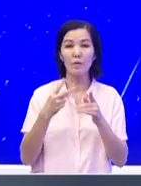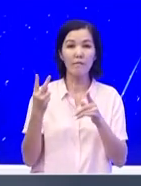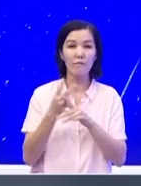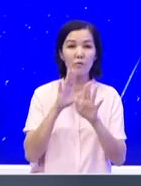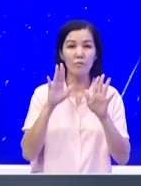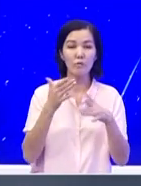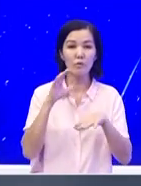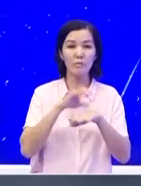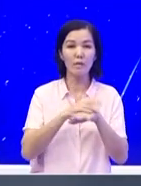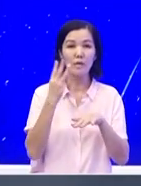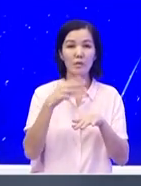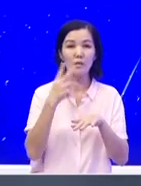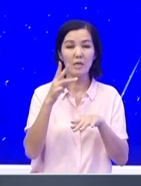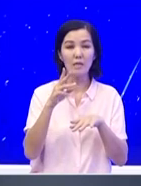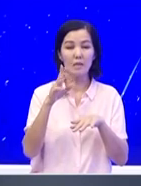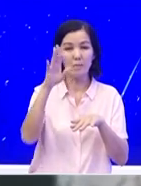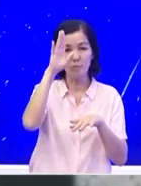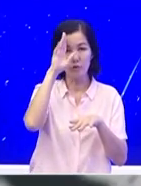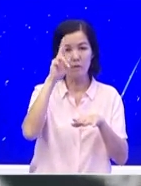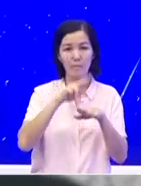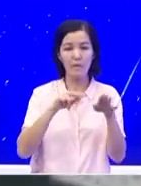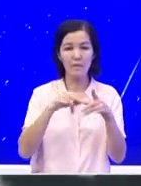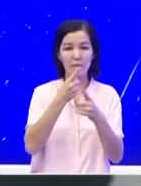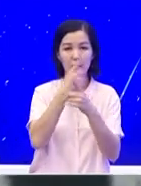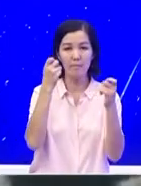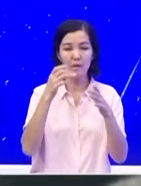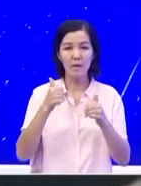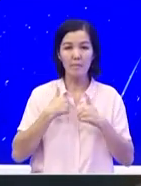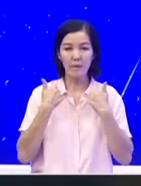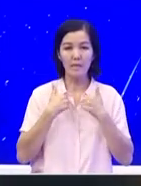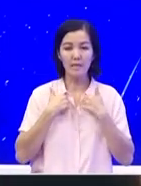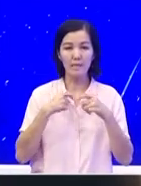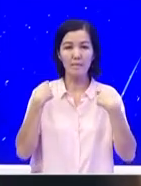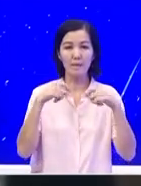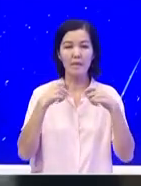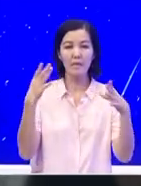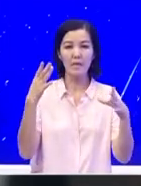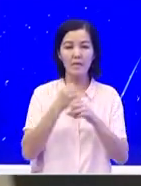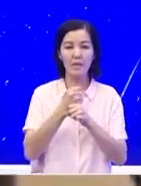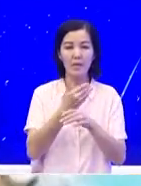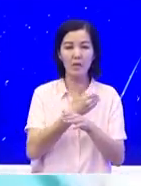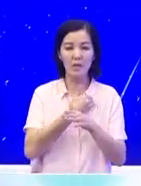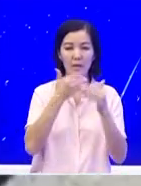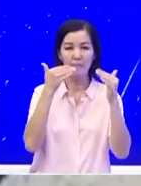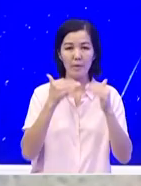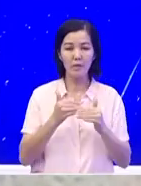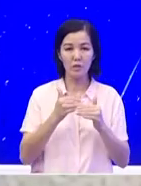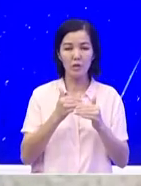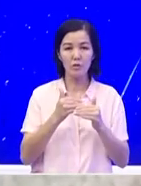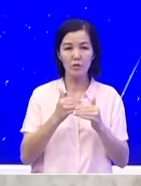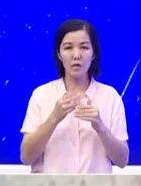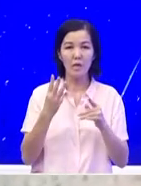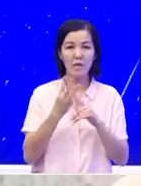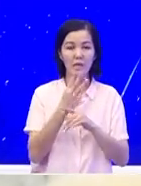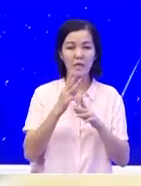был задержан 33-летний мужчина. Полицейские сообщают, он пытался перепродавать дефицитные жаропонижающие лекарства. И в третьем